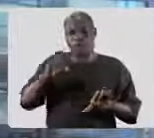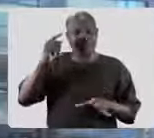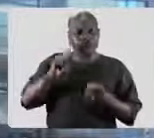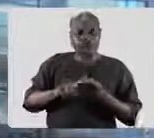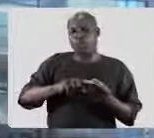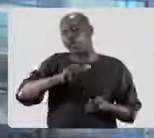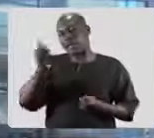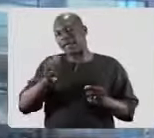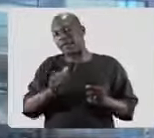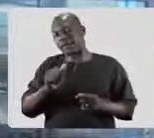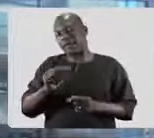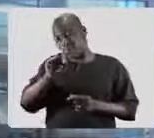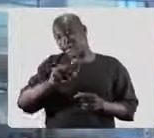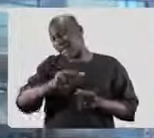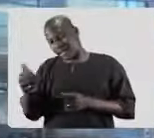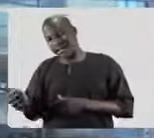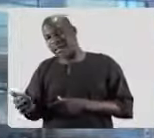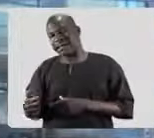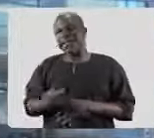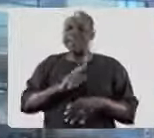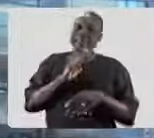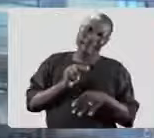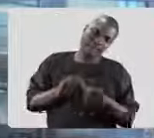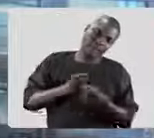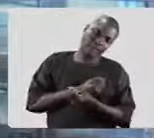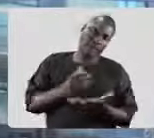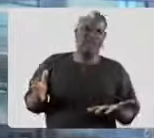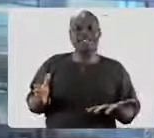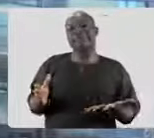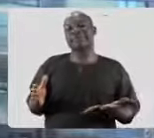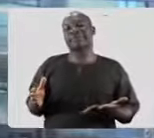ana o ma no ene ma te se egusuo ana esaye